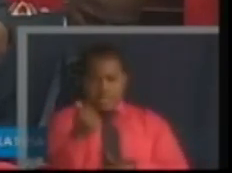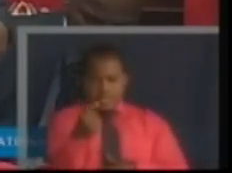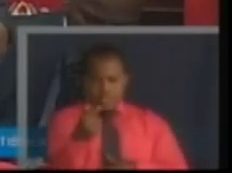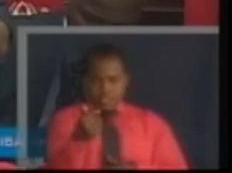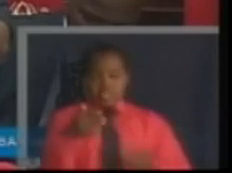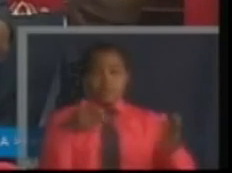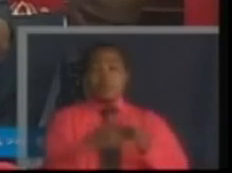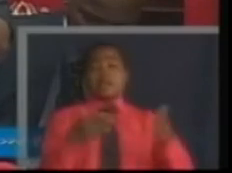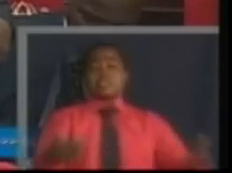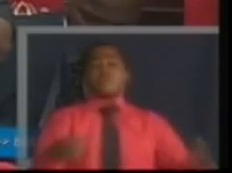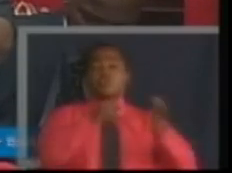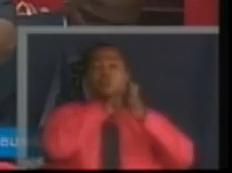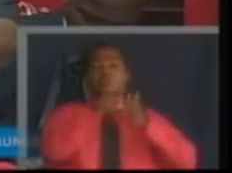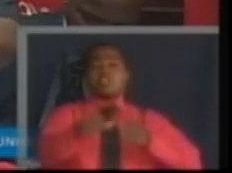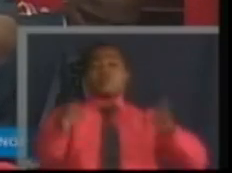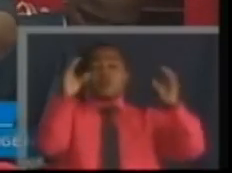hawajalipwa.